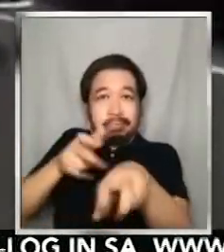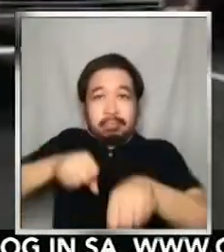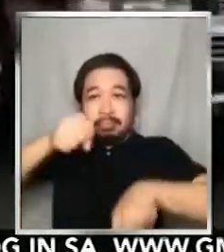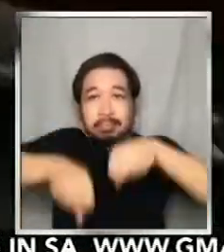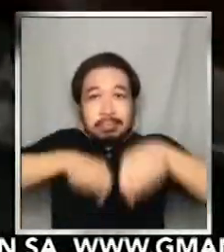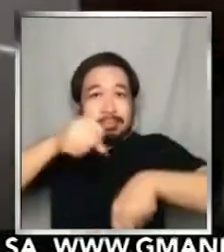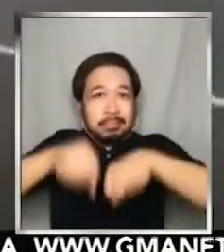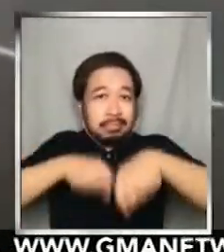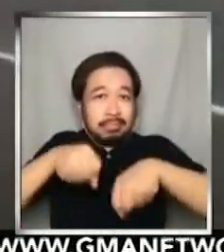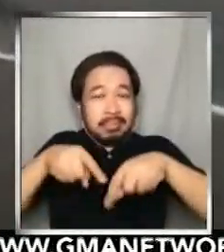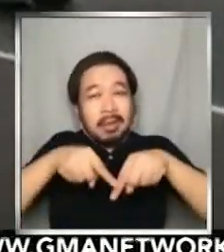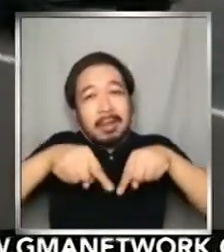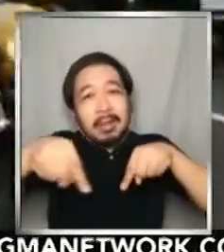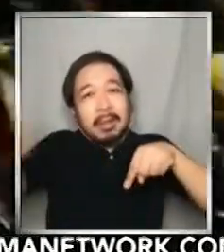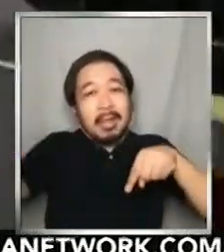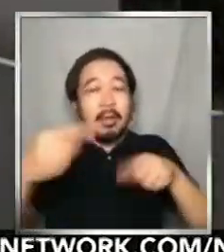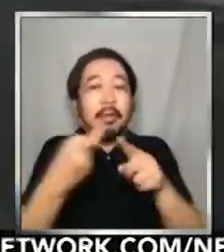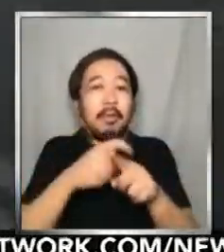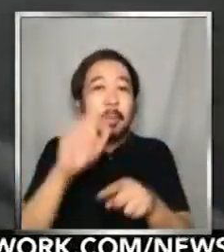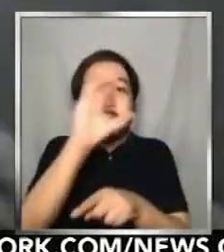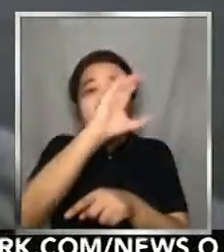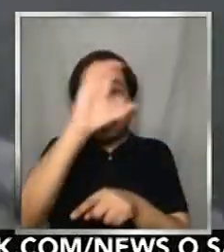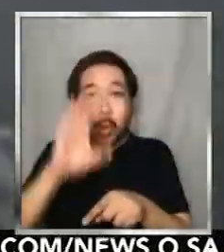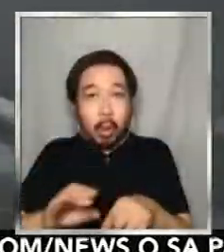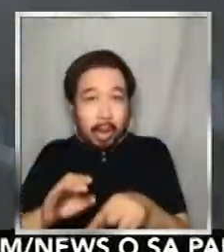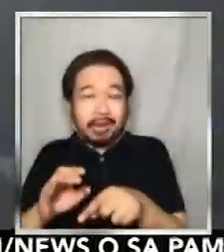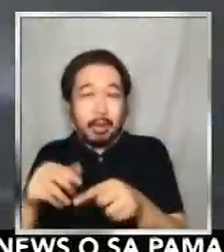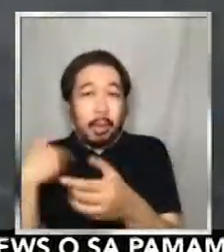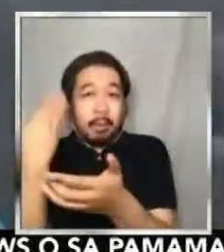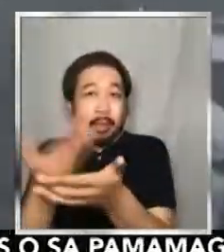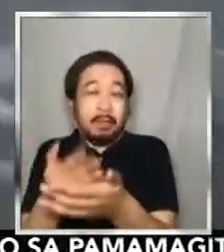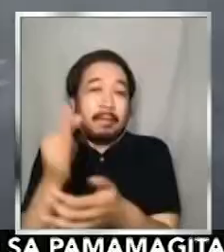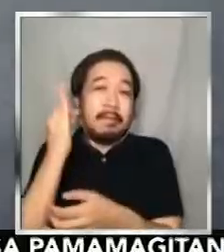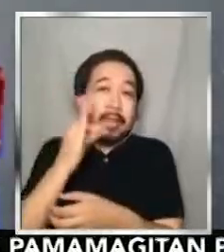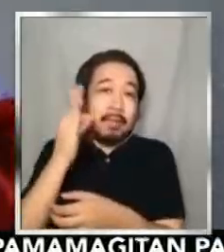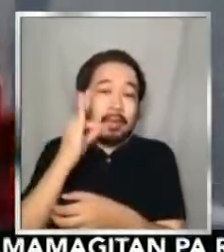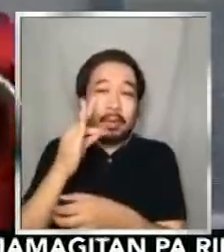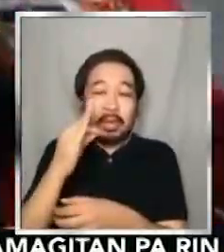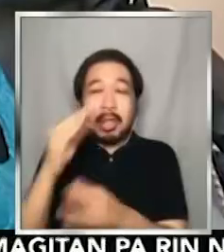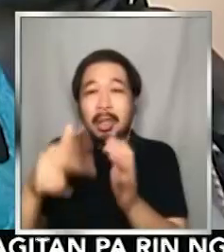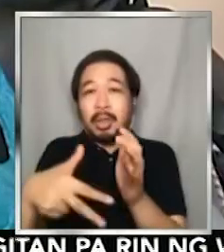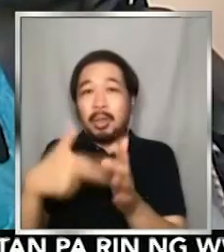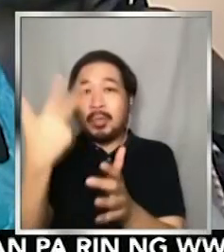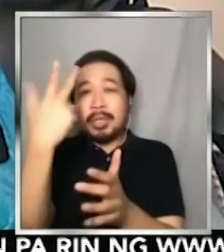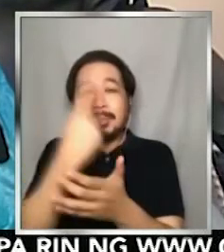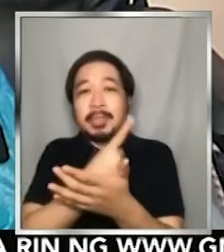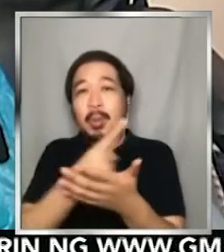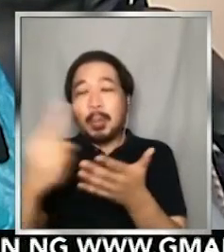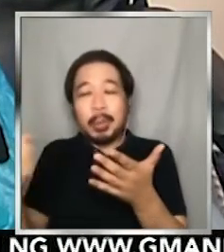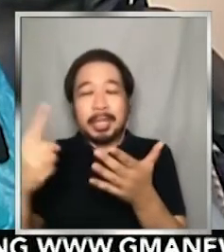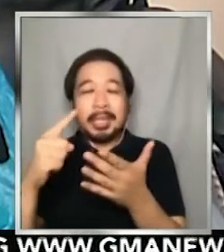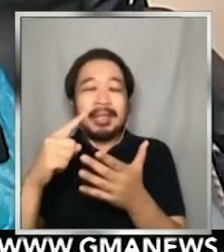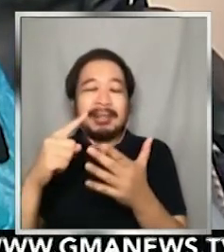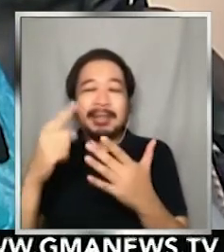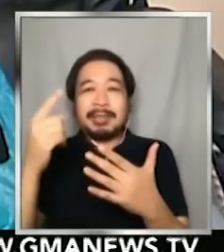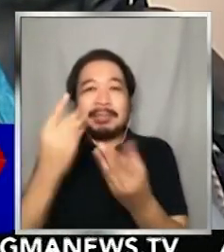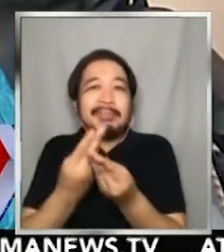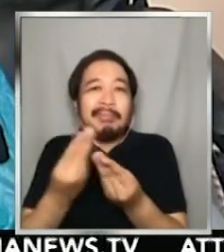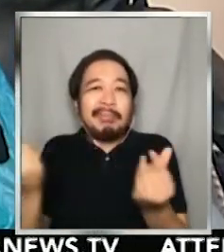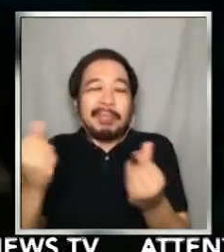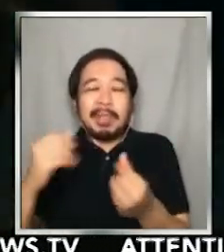mula Caloocan papunta sa Fairview, Quezon City para sa 3 beses isang linggong dialysis ni Marilu. Tsinaga ko siya,